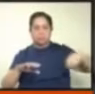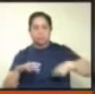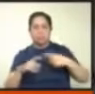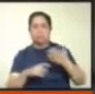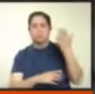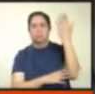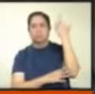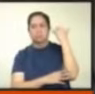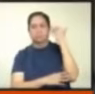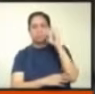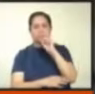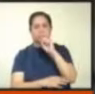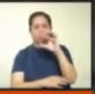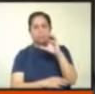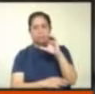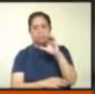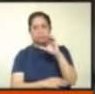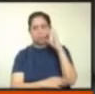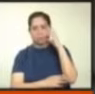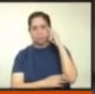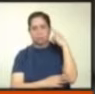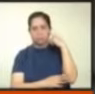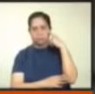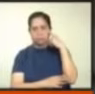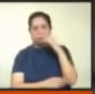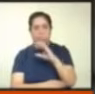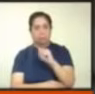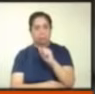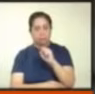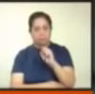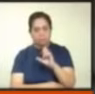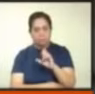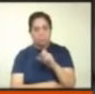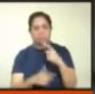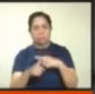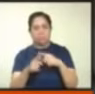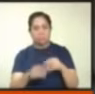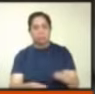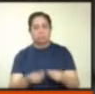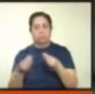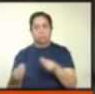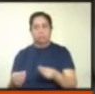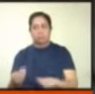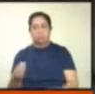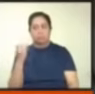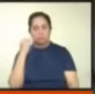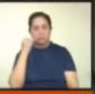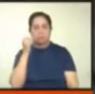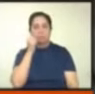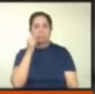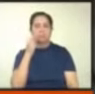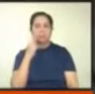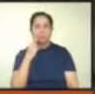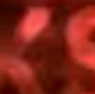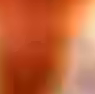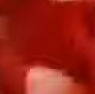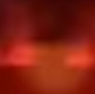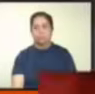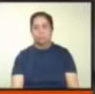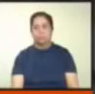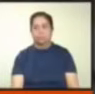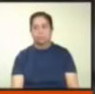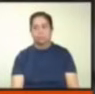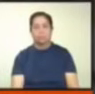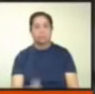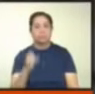Nooy Supreme Court Chief Justice Renata Puno ang kasong ito. Saka ito napunta sa sala ni Judge Jocelyn Solis Reyes.